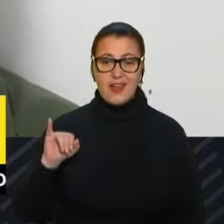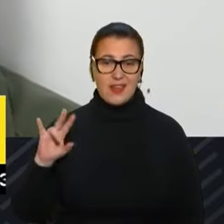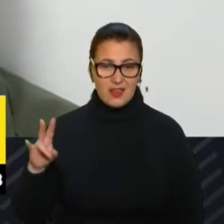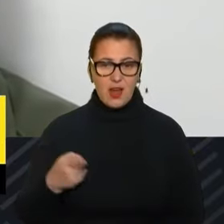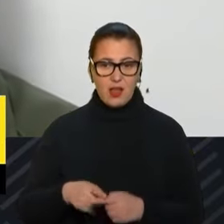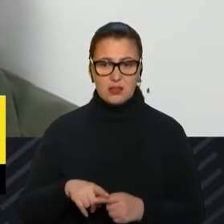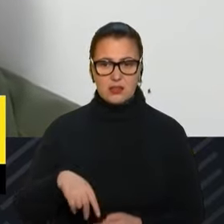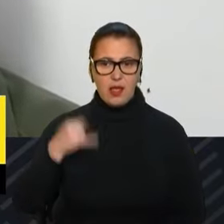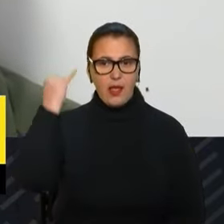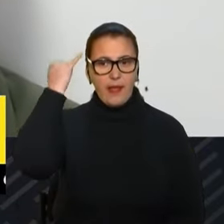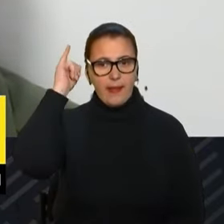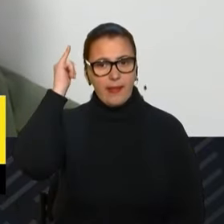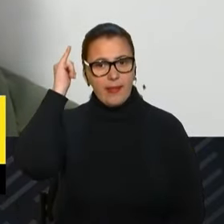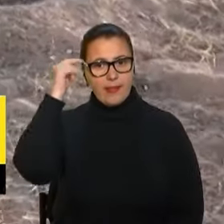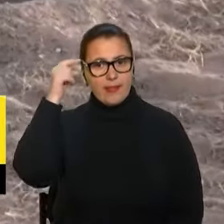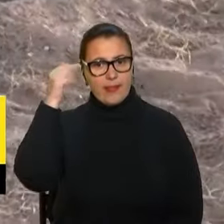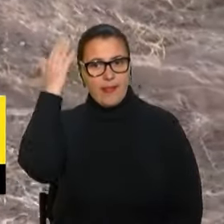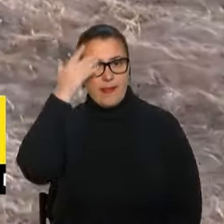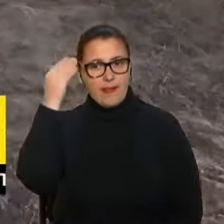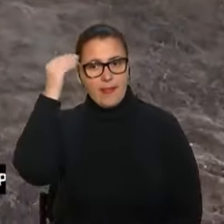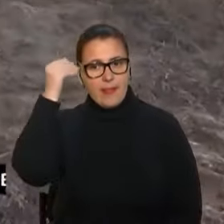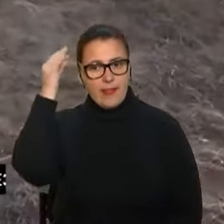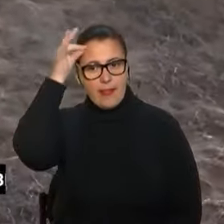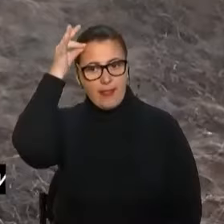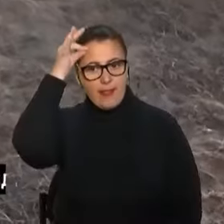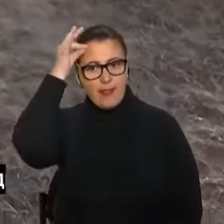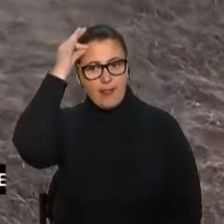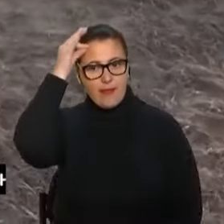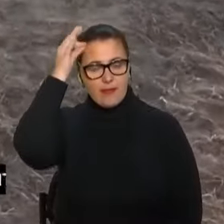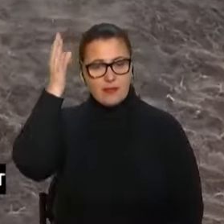навязчивая идея. Ну,